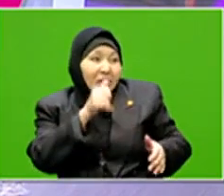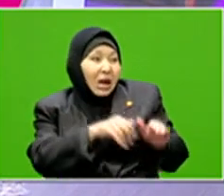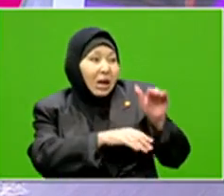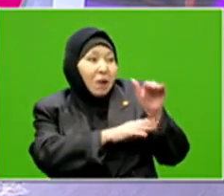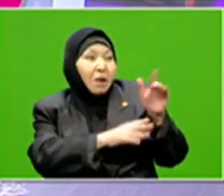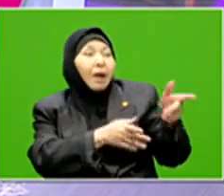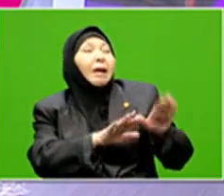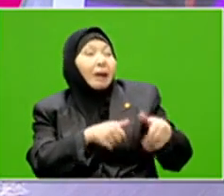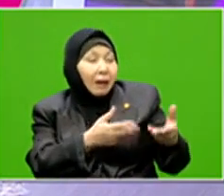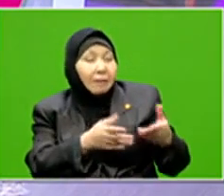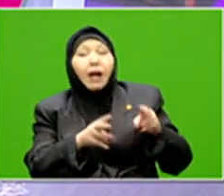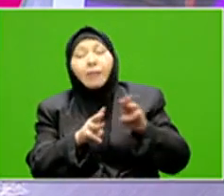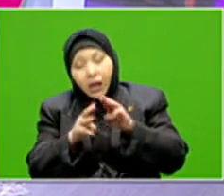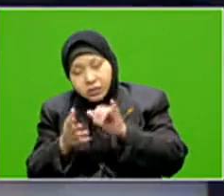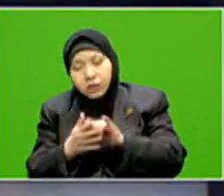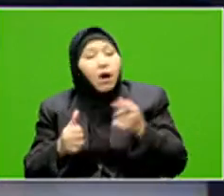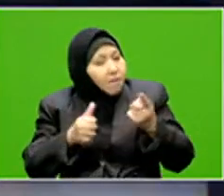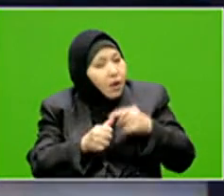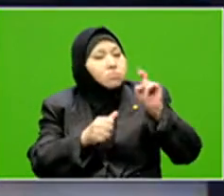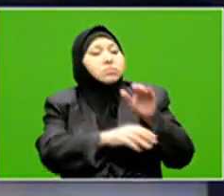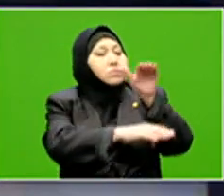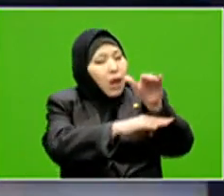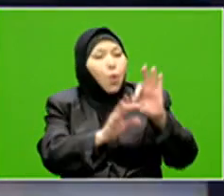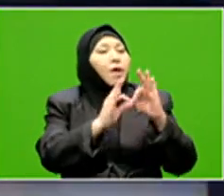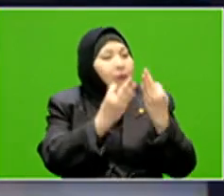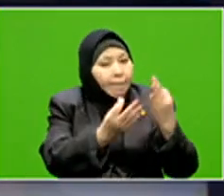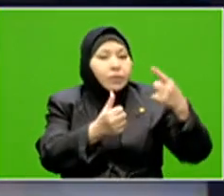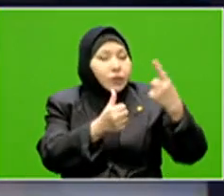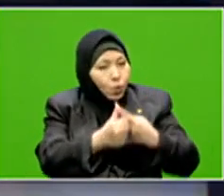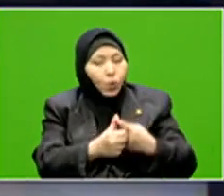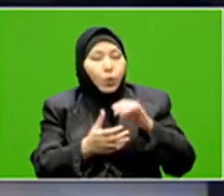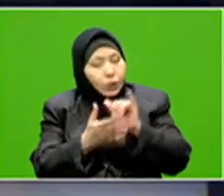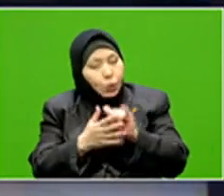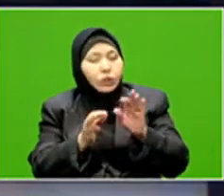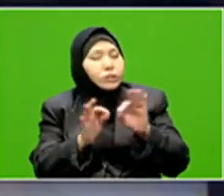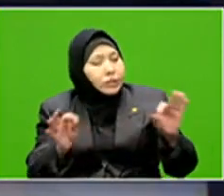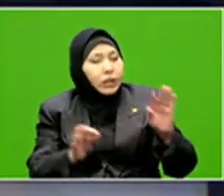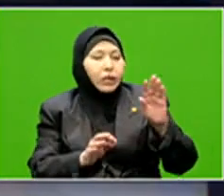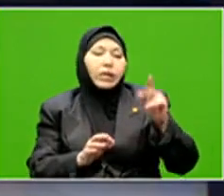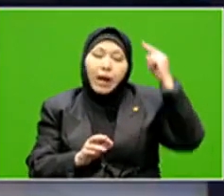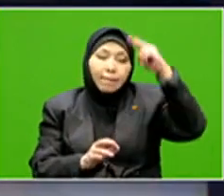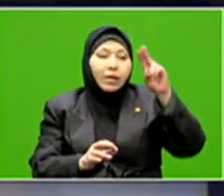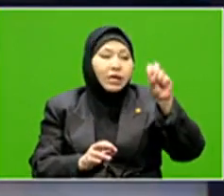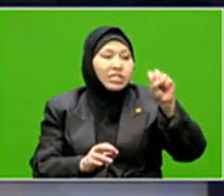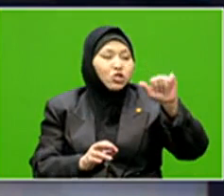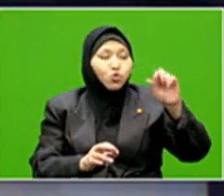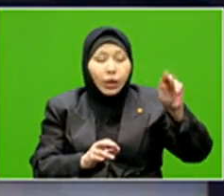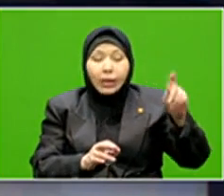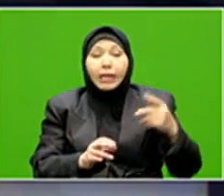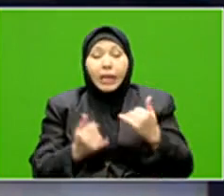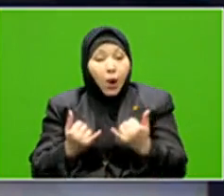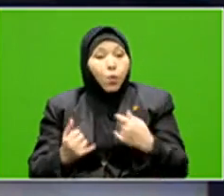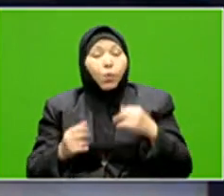belajar, terutama daripada kisah Nabi, Nabi Syuaib ini sendiri. Jadi Ustaz, kita nak terus